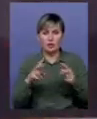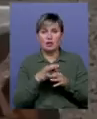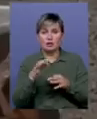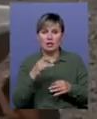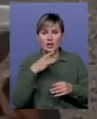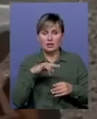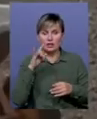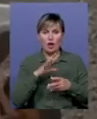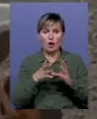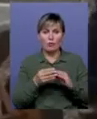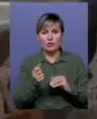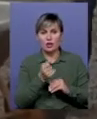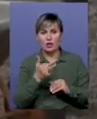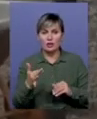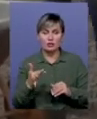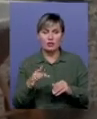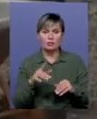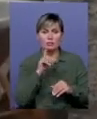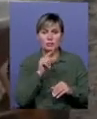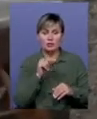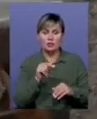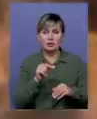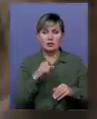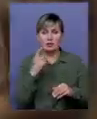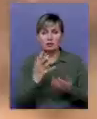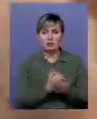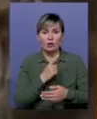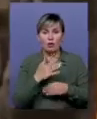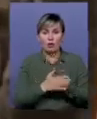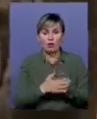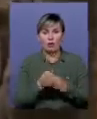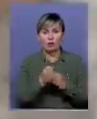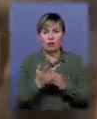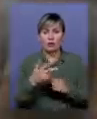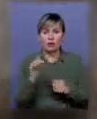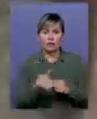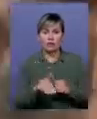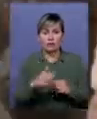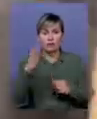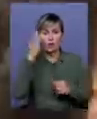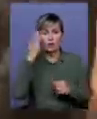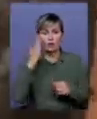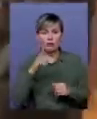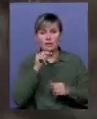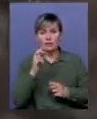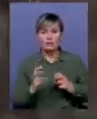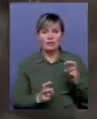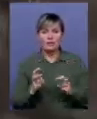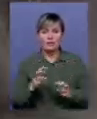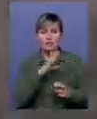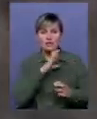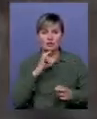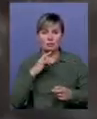экспертизы. Общее количество павших птиц на личных подворьях составило почти 13 тысяч голов. На птицефабрике в